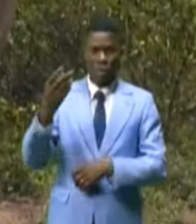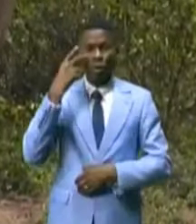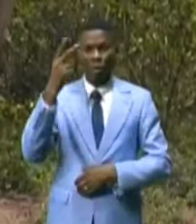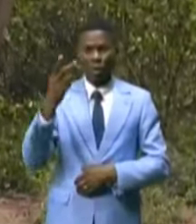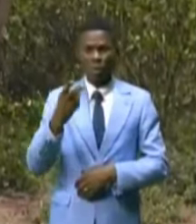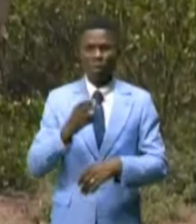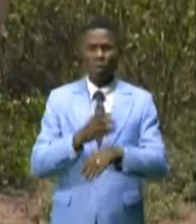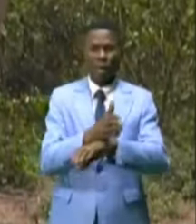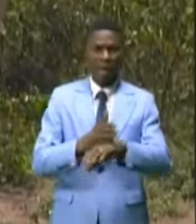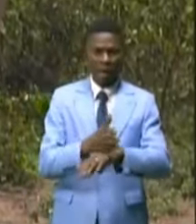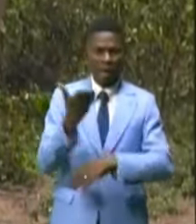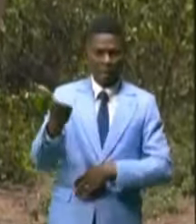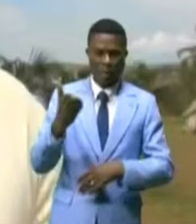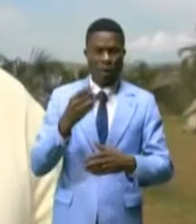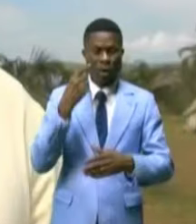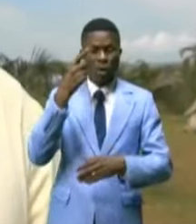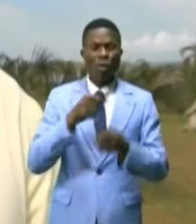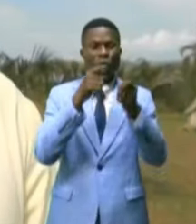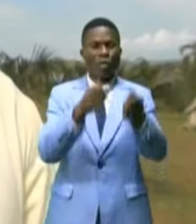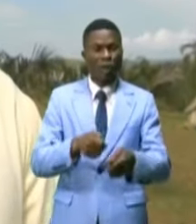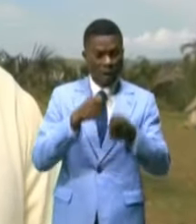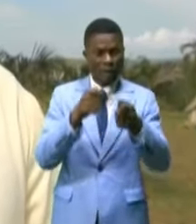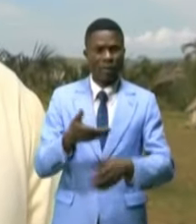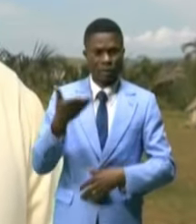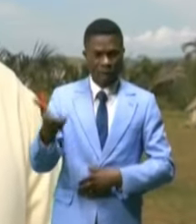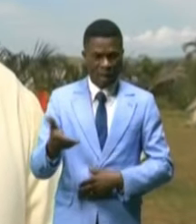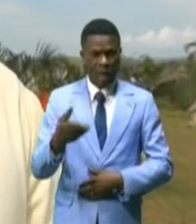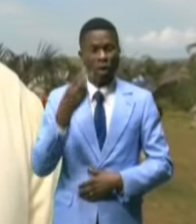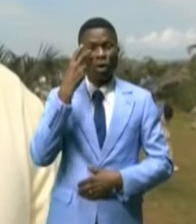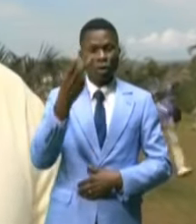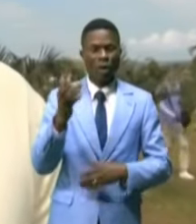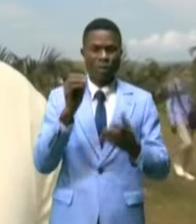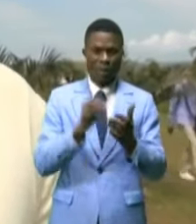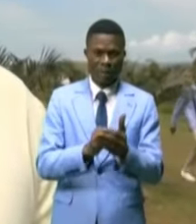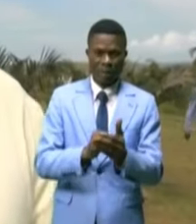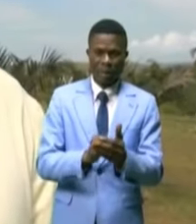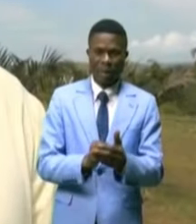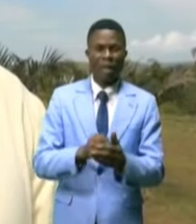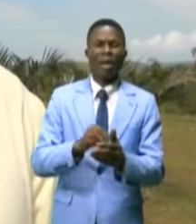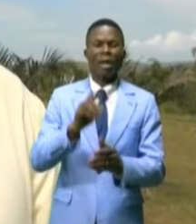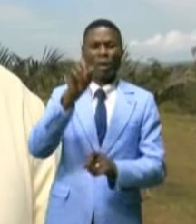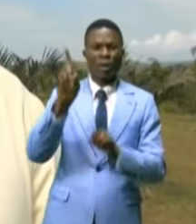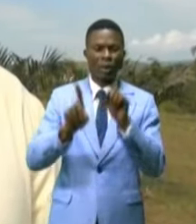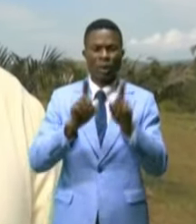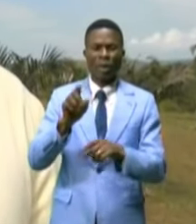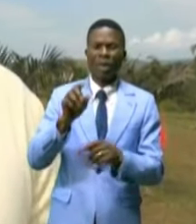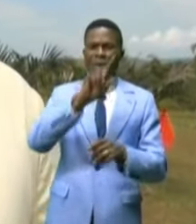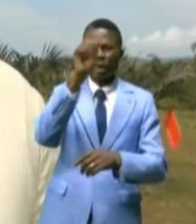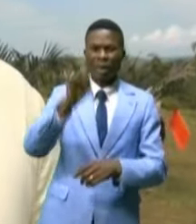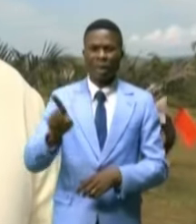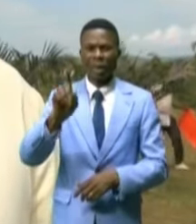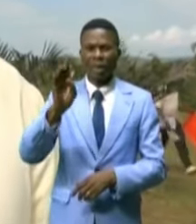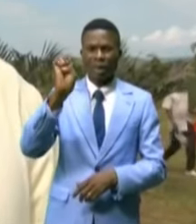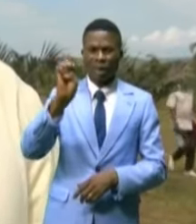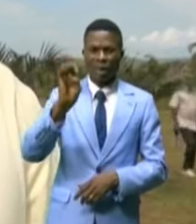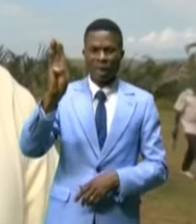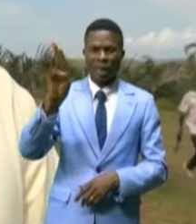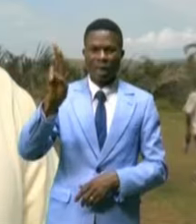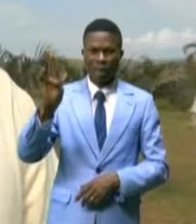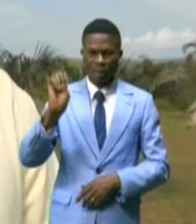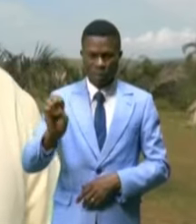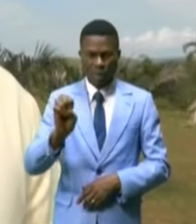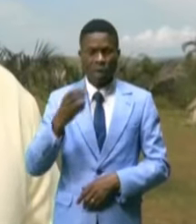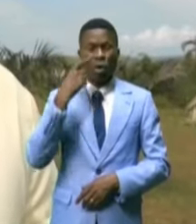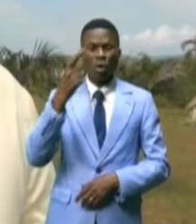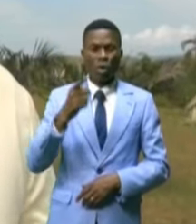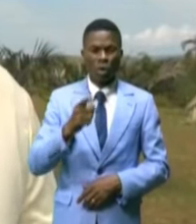âne, on a vu le cheval. On a vu des zèbres, on a vu des chameaux, des dromadaires,